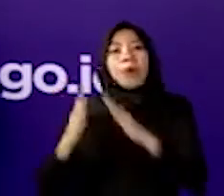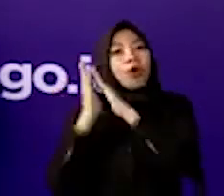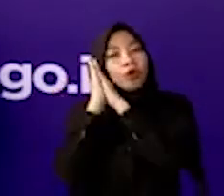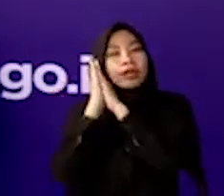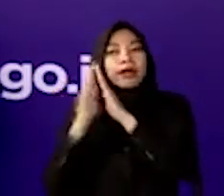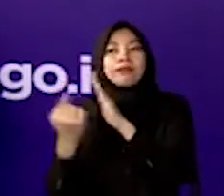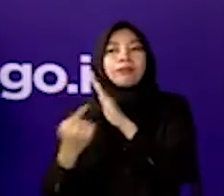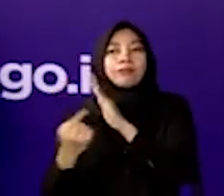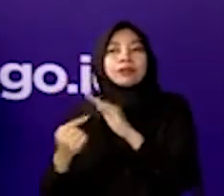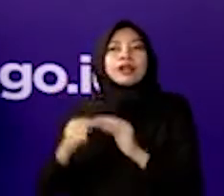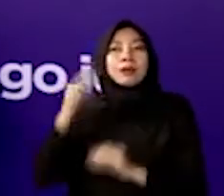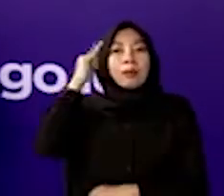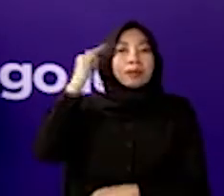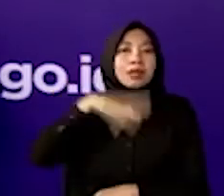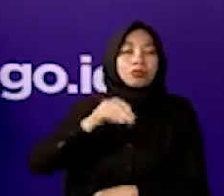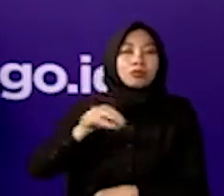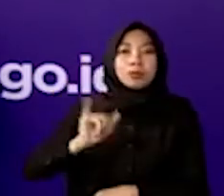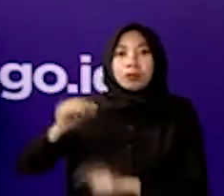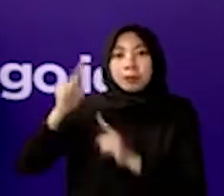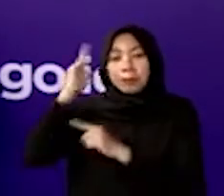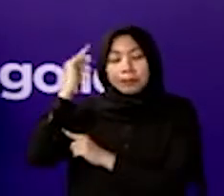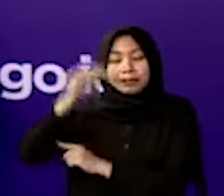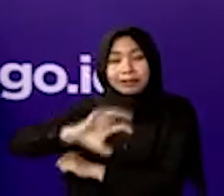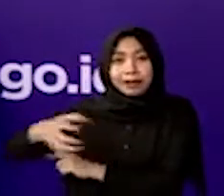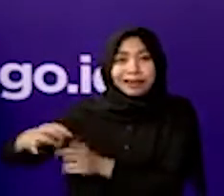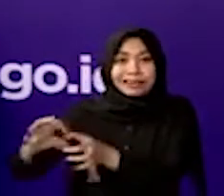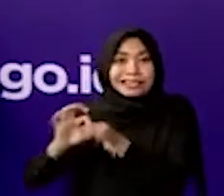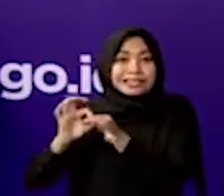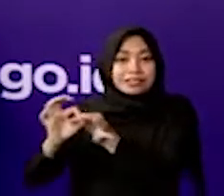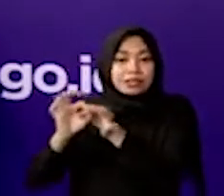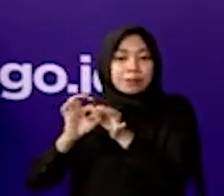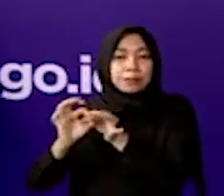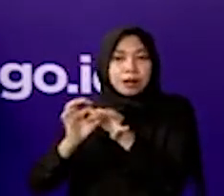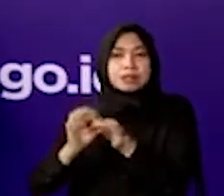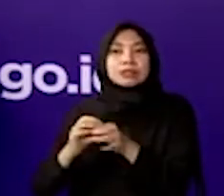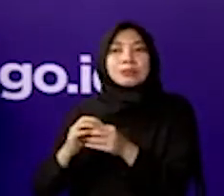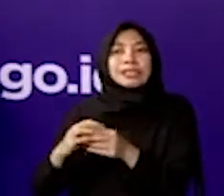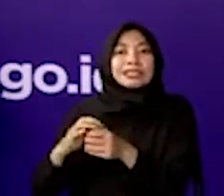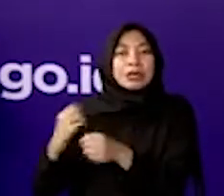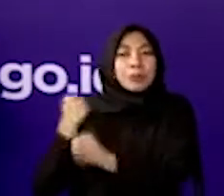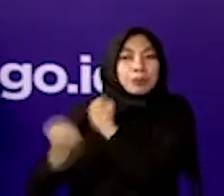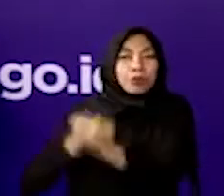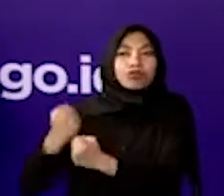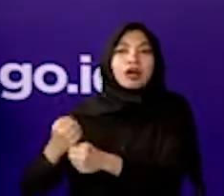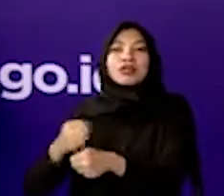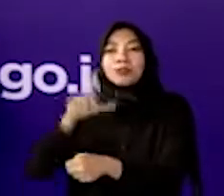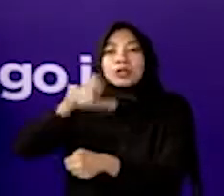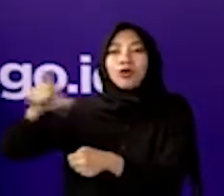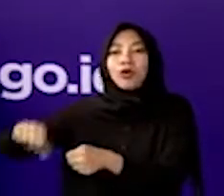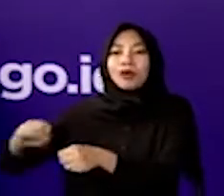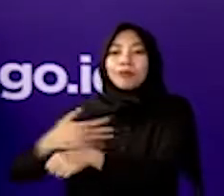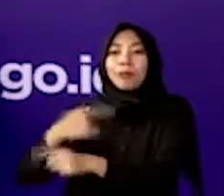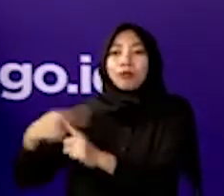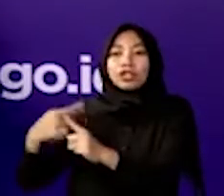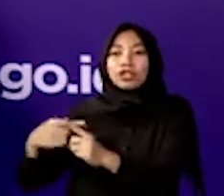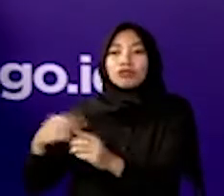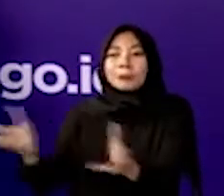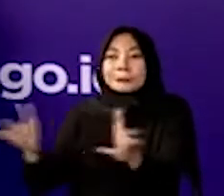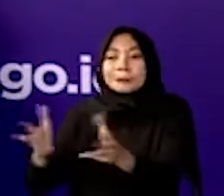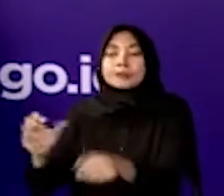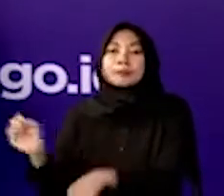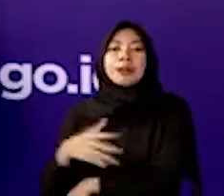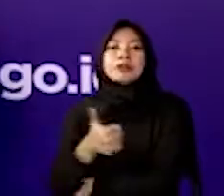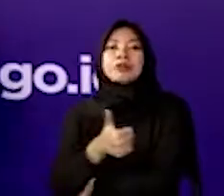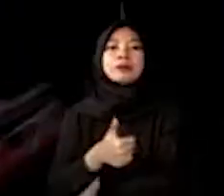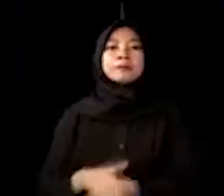bekerja sama dan pemerintah daerah serta pihak-pihak lainnya diharapkan mempercepat proses penyembuhan warga kita yang terpapar demikian Pak